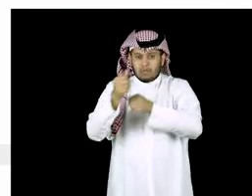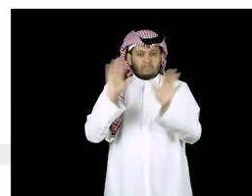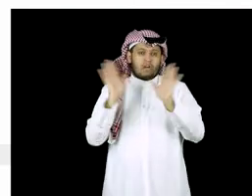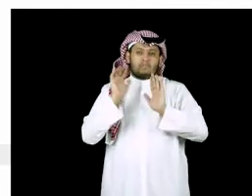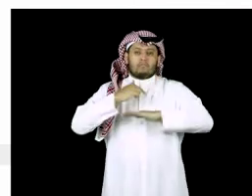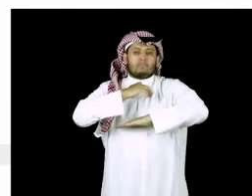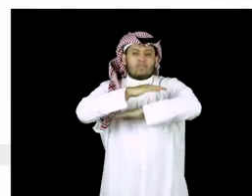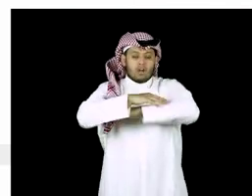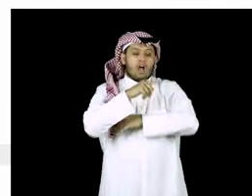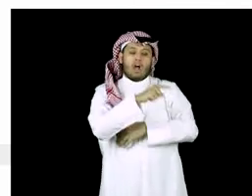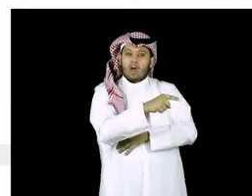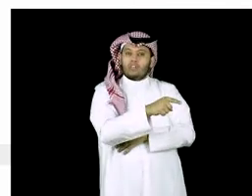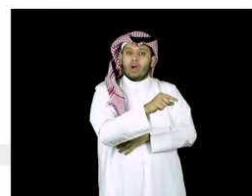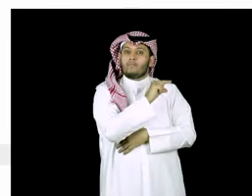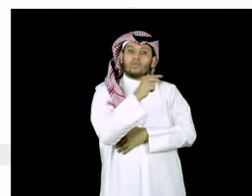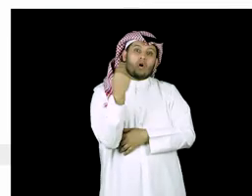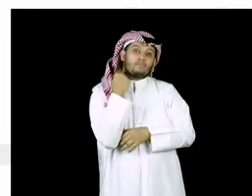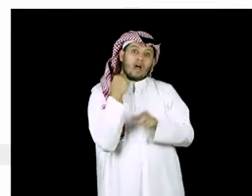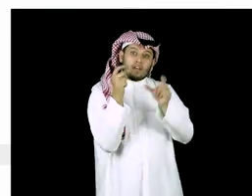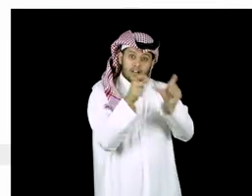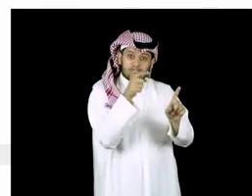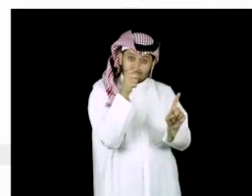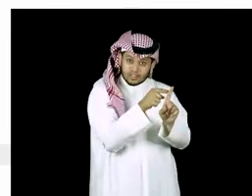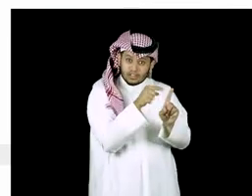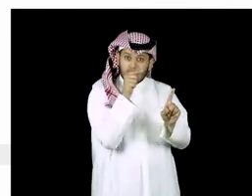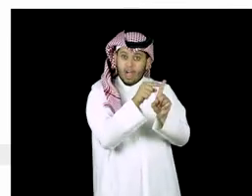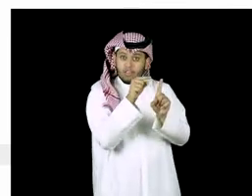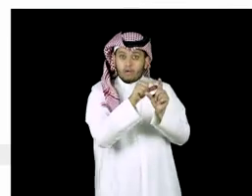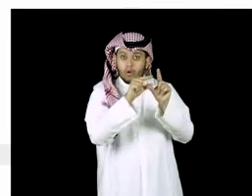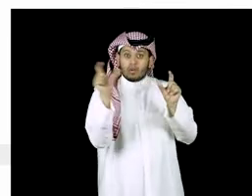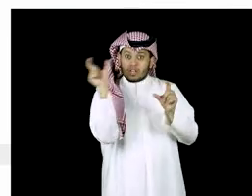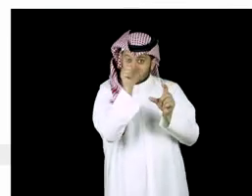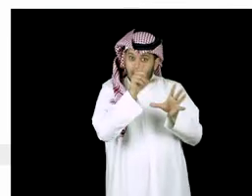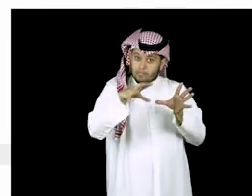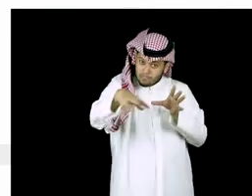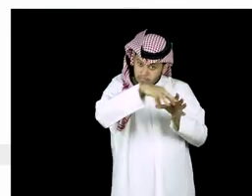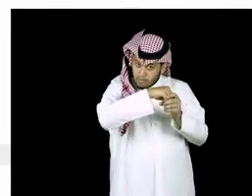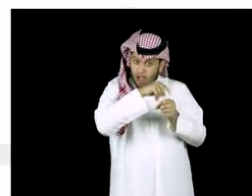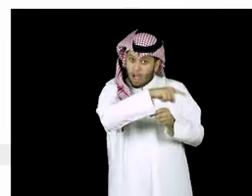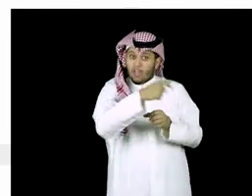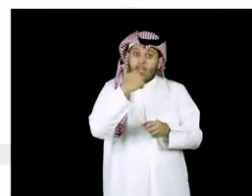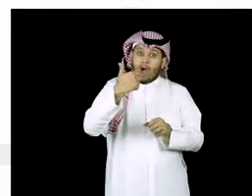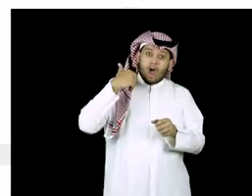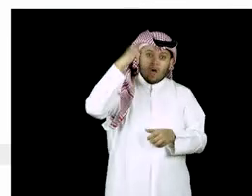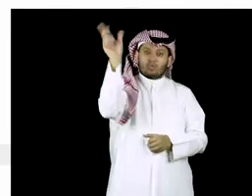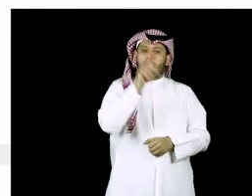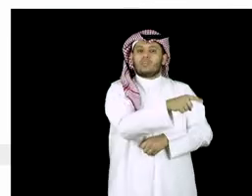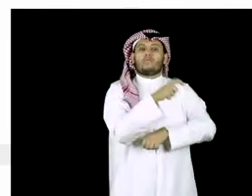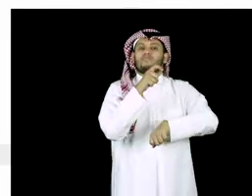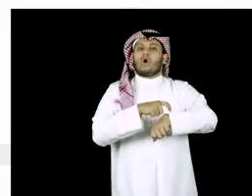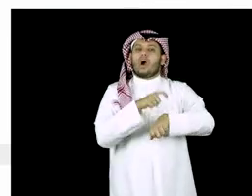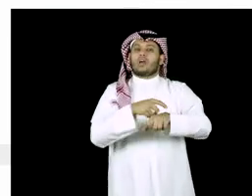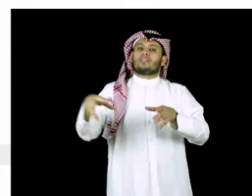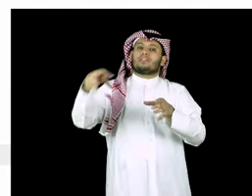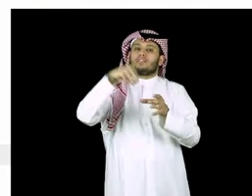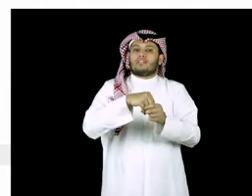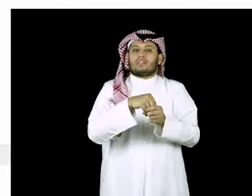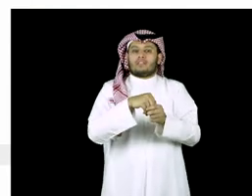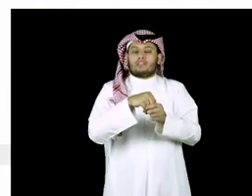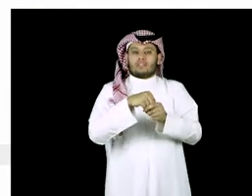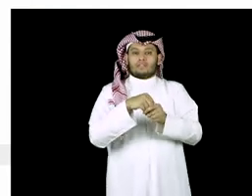إذن المستأمن ليس من رعايا الدولة المسلمة الدائمين، بل يقيم إقامة